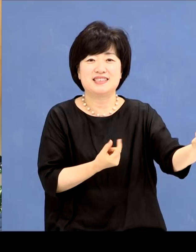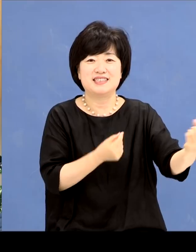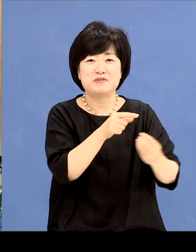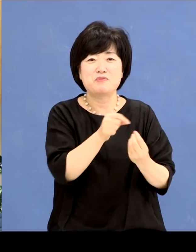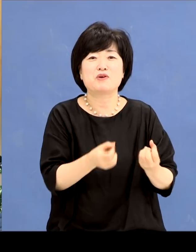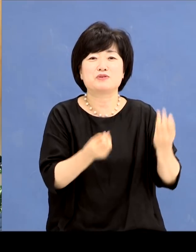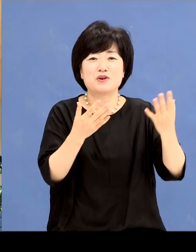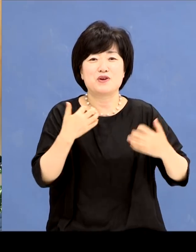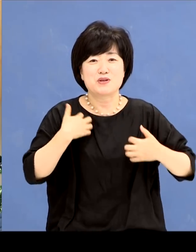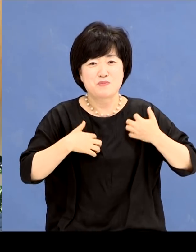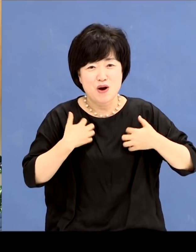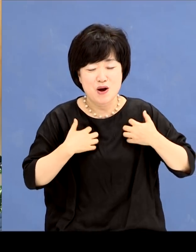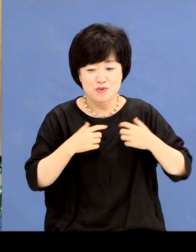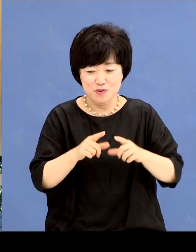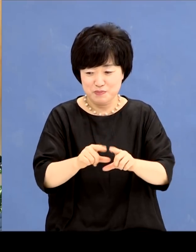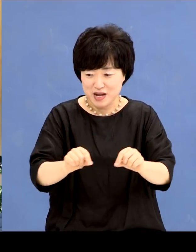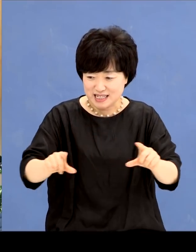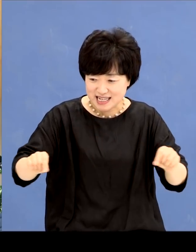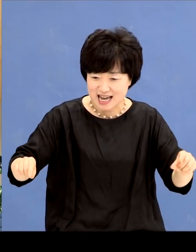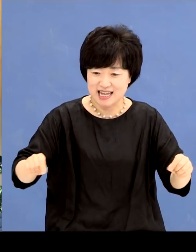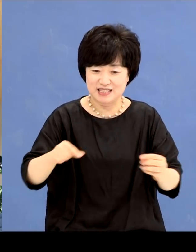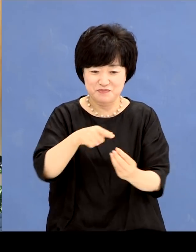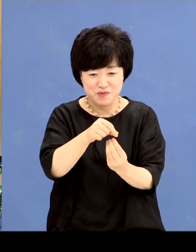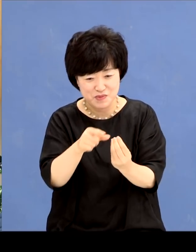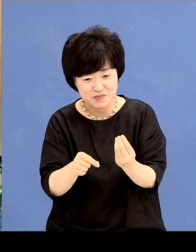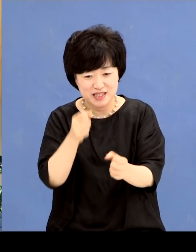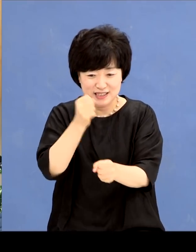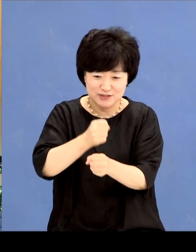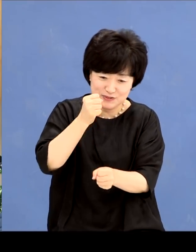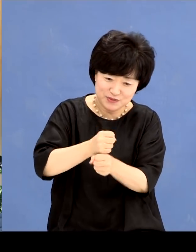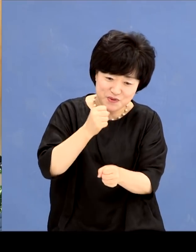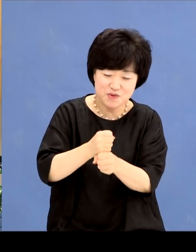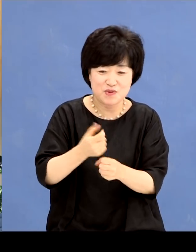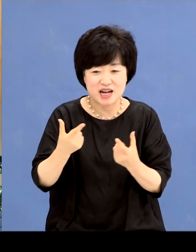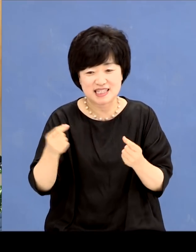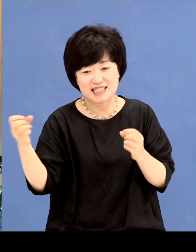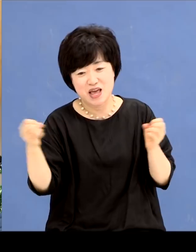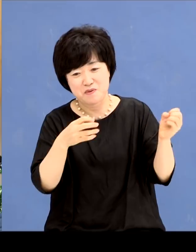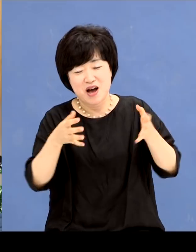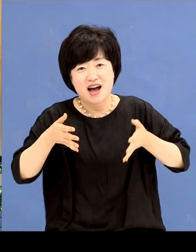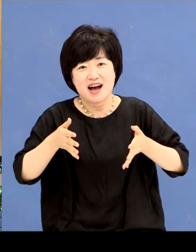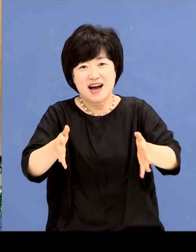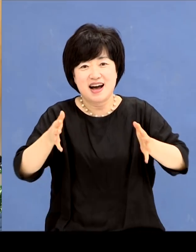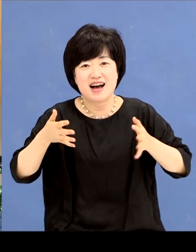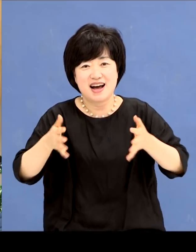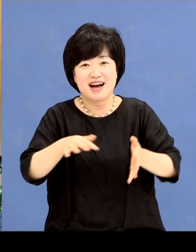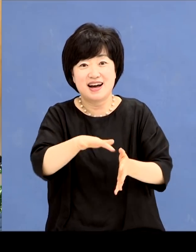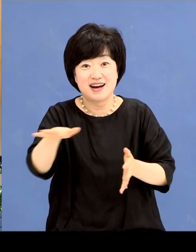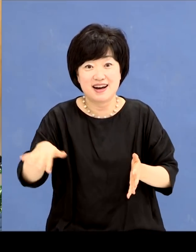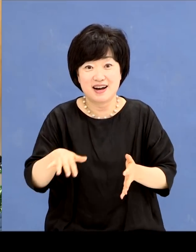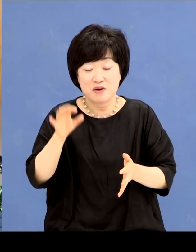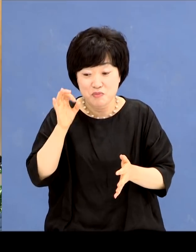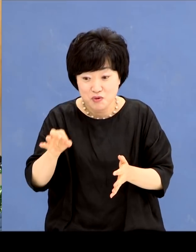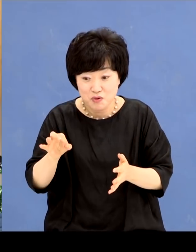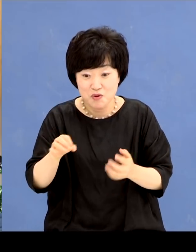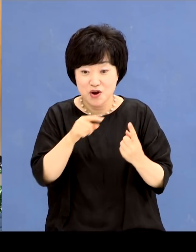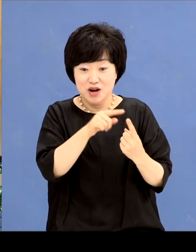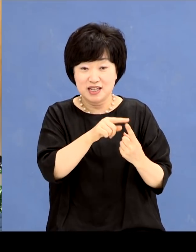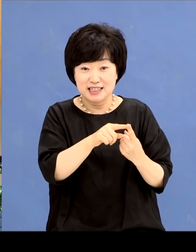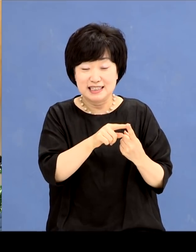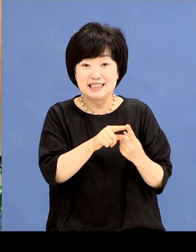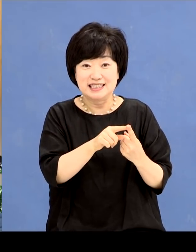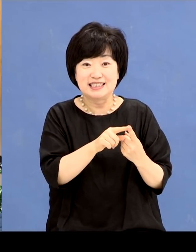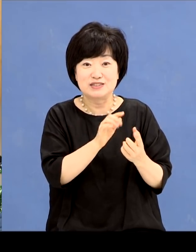명절이었거든요. 그렇죠. 저도 너무 좋았고 음식을 만들고 함께 이야기를 나누는 것들이 너무 행복해서 근데 이 친구가 그 다음